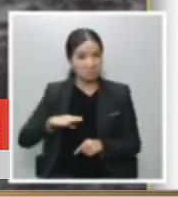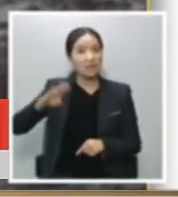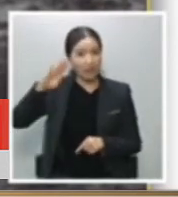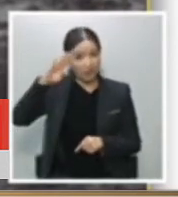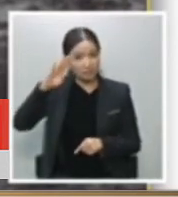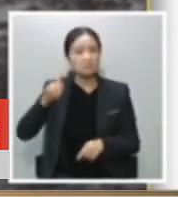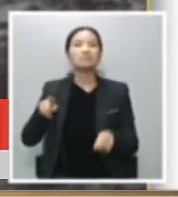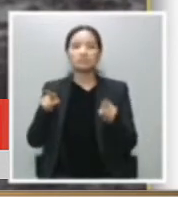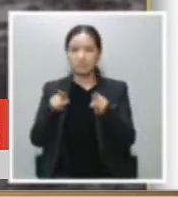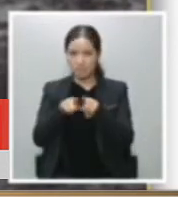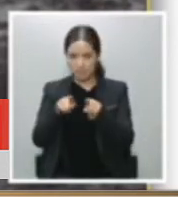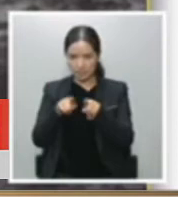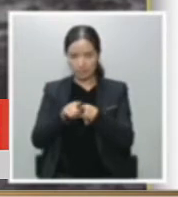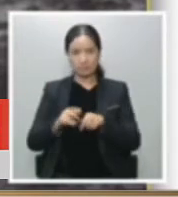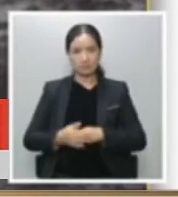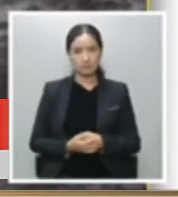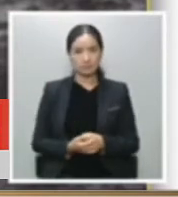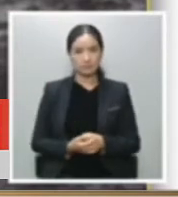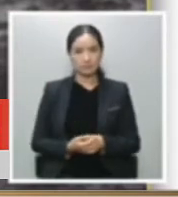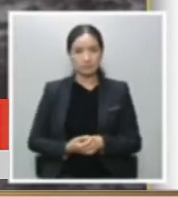จเดียวกัน